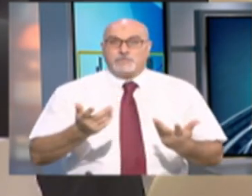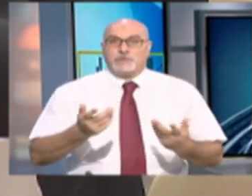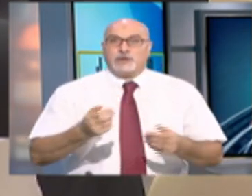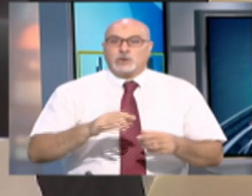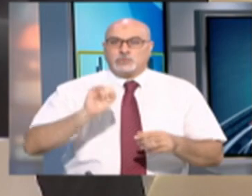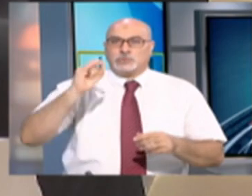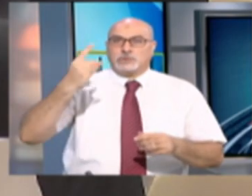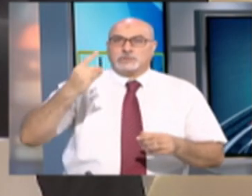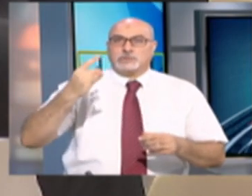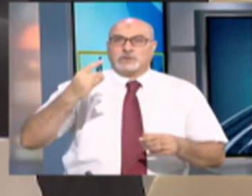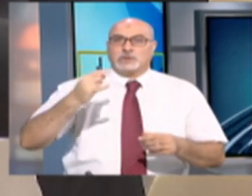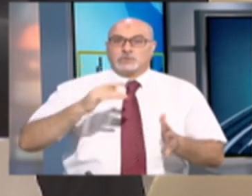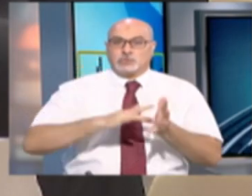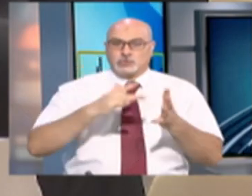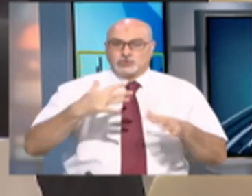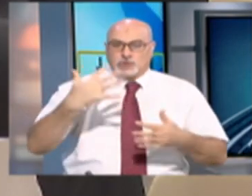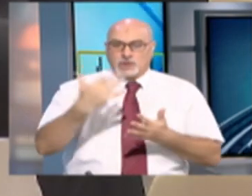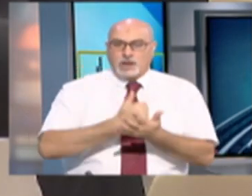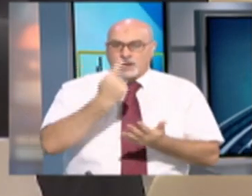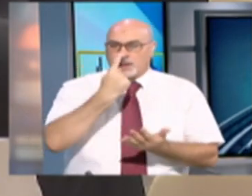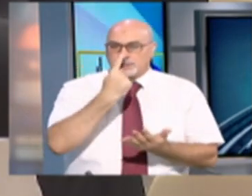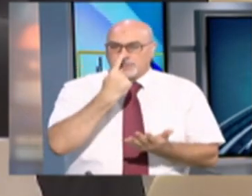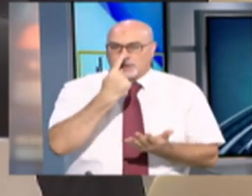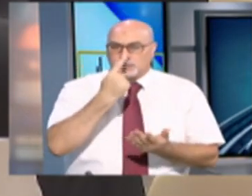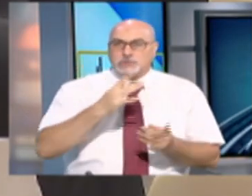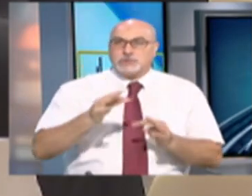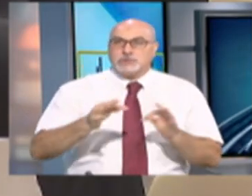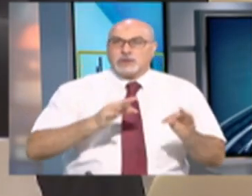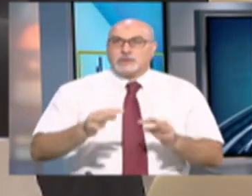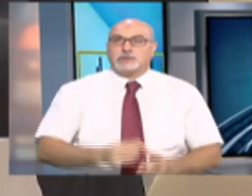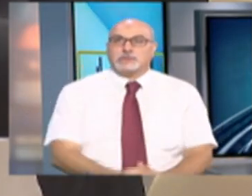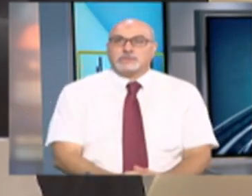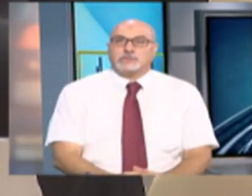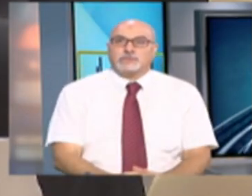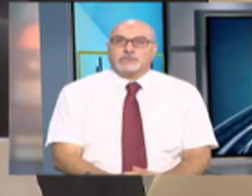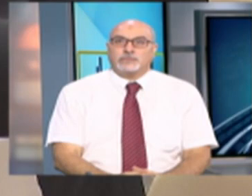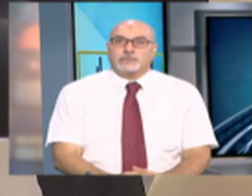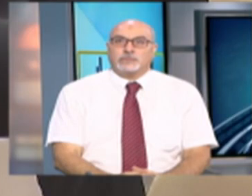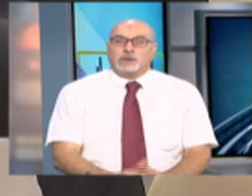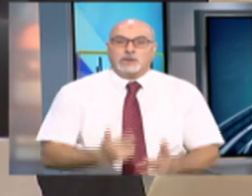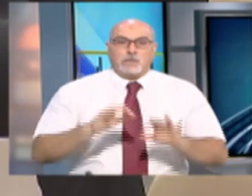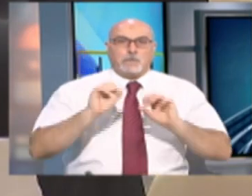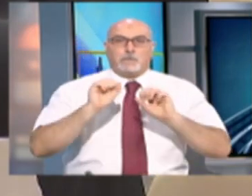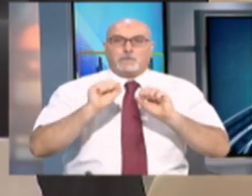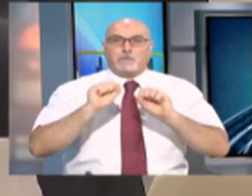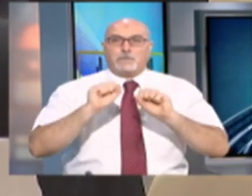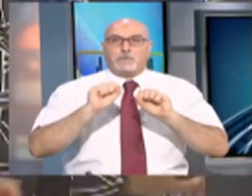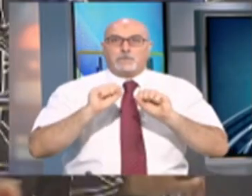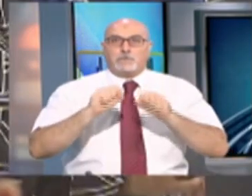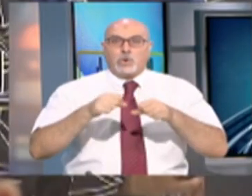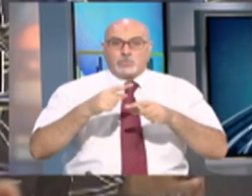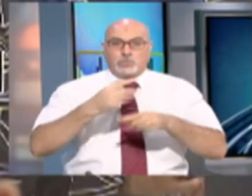سوناطراك اكتسبت تقنيات والتكنولوجيا وقادرين ننجز هذا يعني